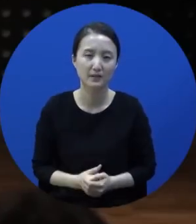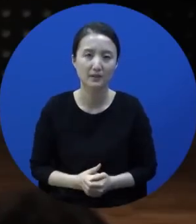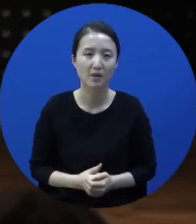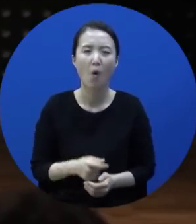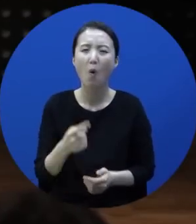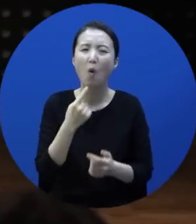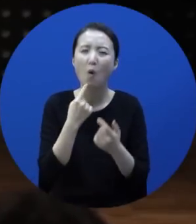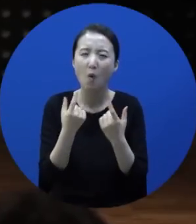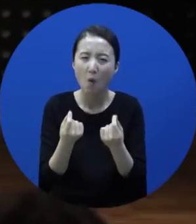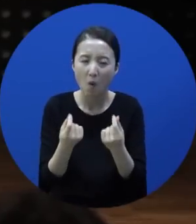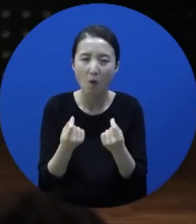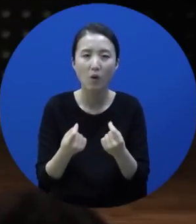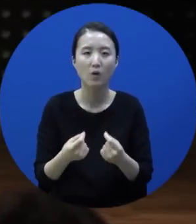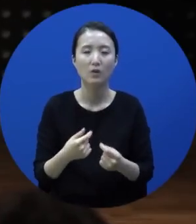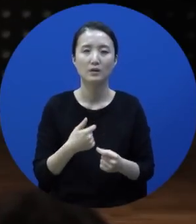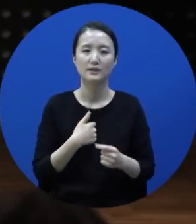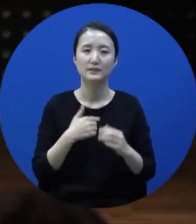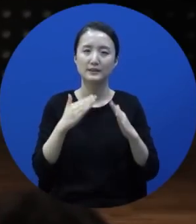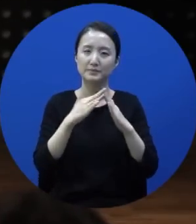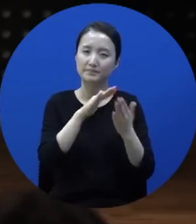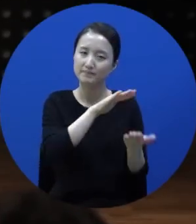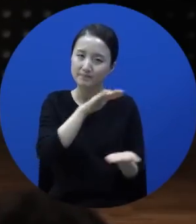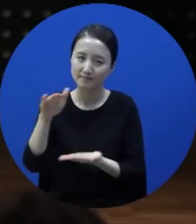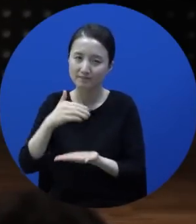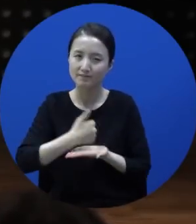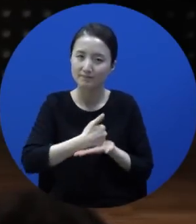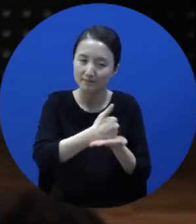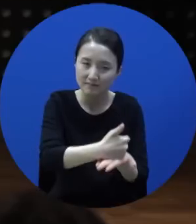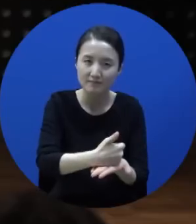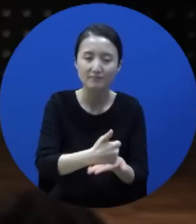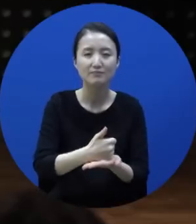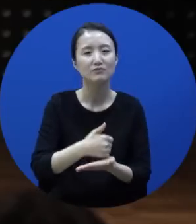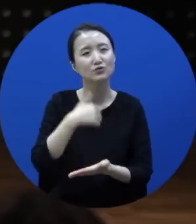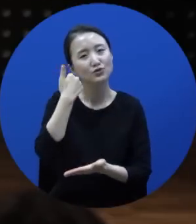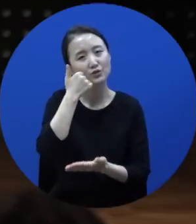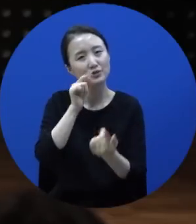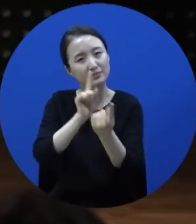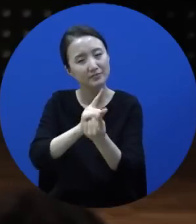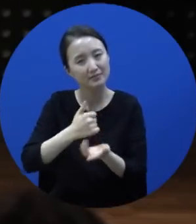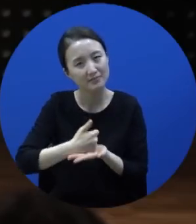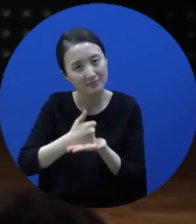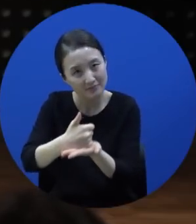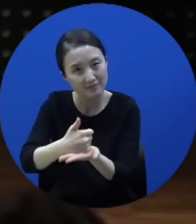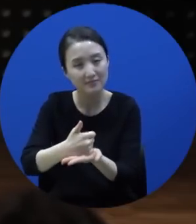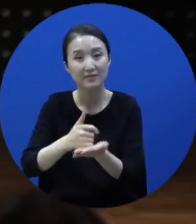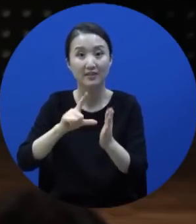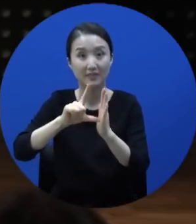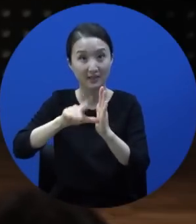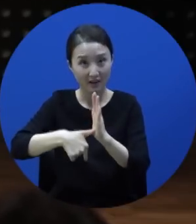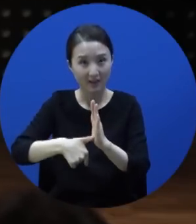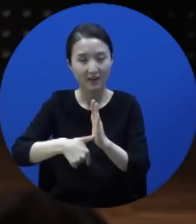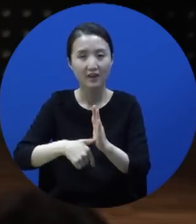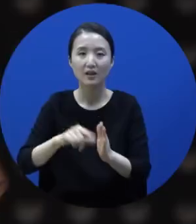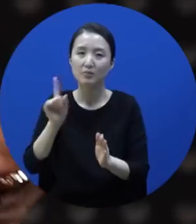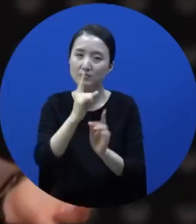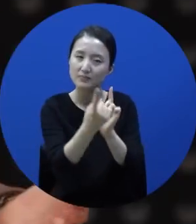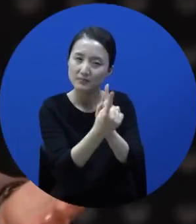모임을 주선하거나 어딜 갔을 때도 똑같습니다. 그 안에서 내가 사람들과 온전히 관계 맺기